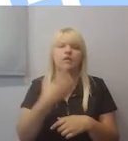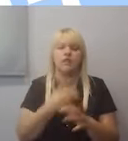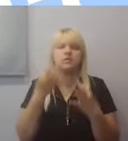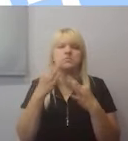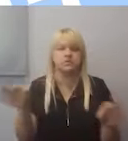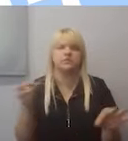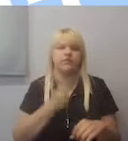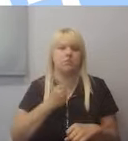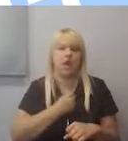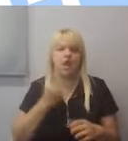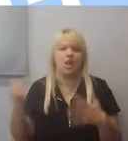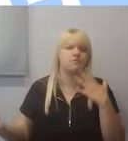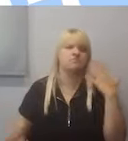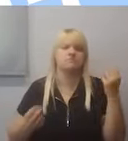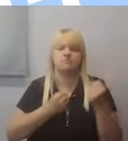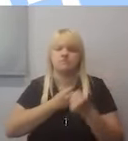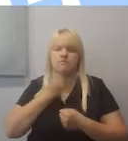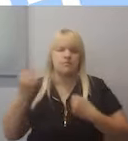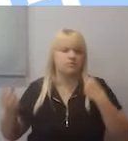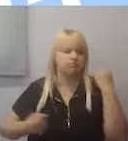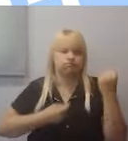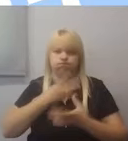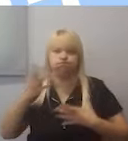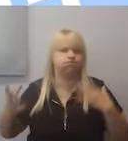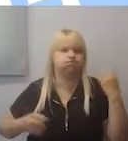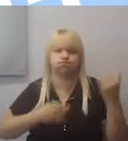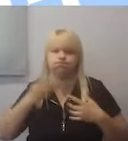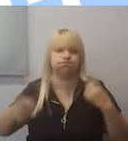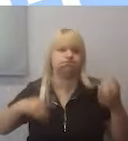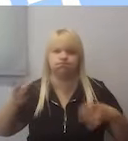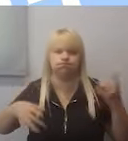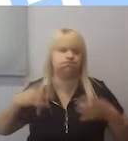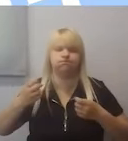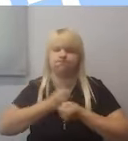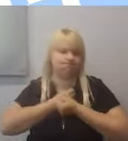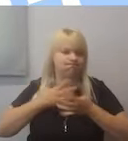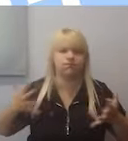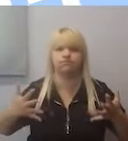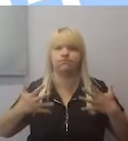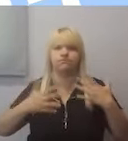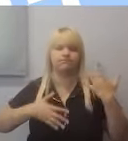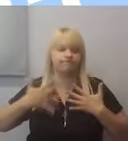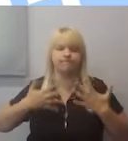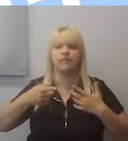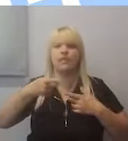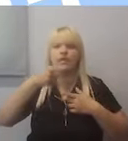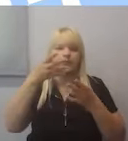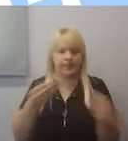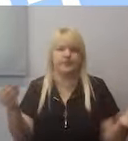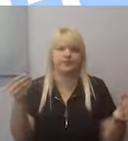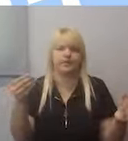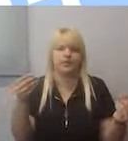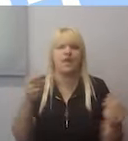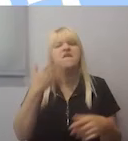un panikas nu to ir viegli man tagad pateikt bet tās dzīves situācijas kur